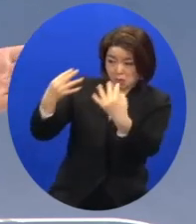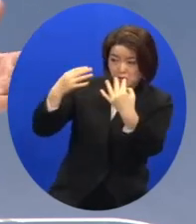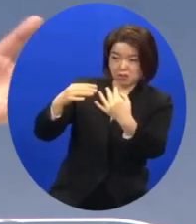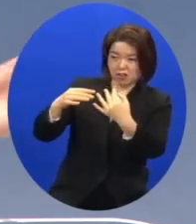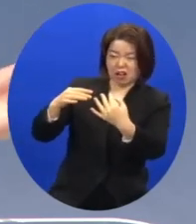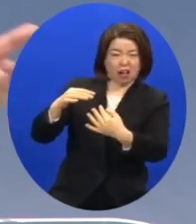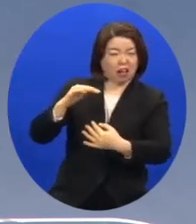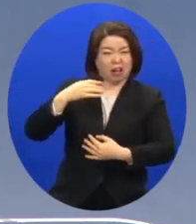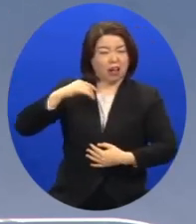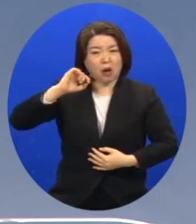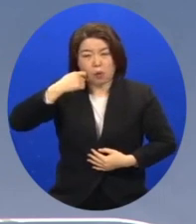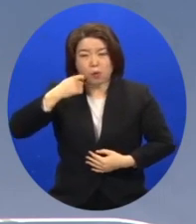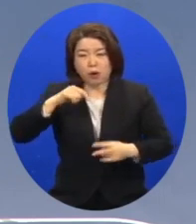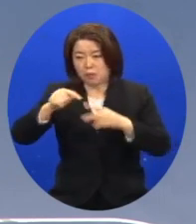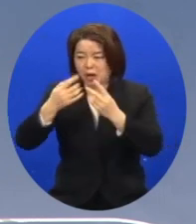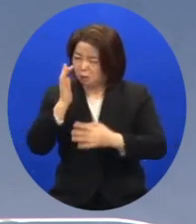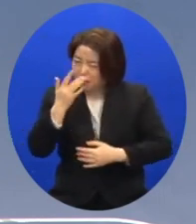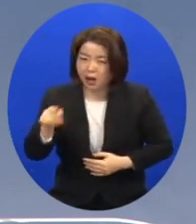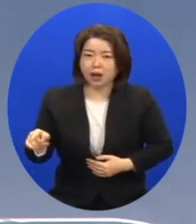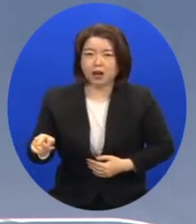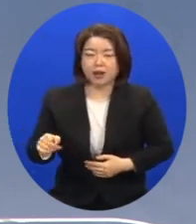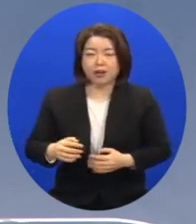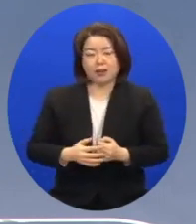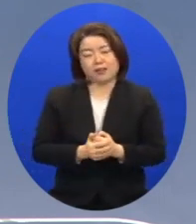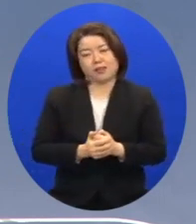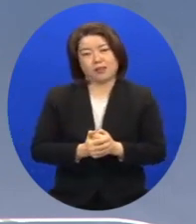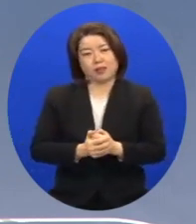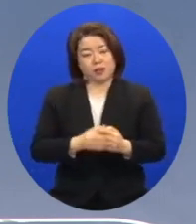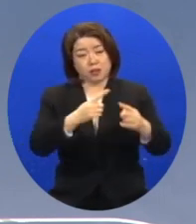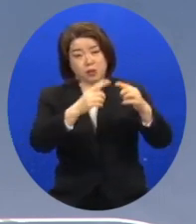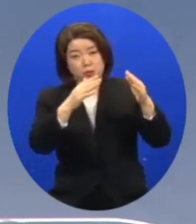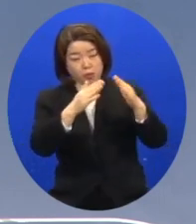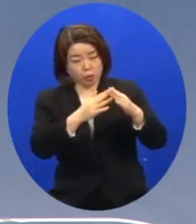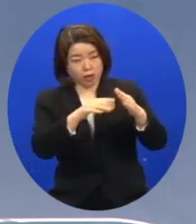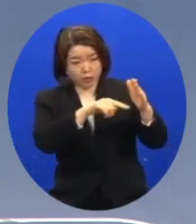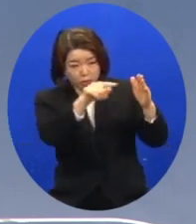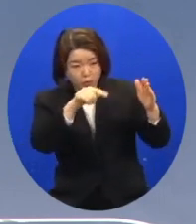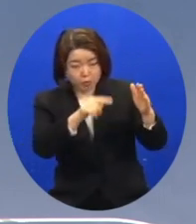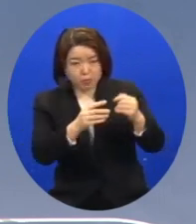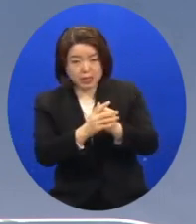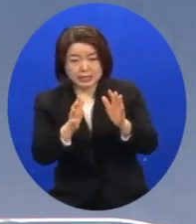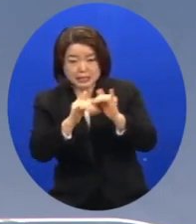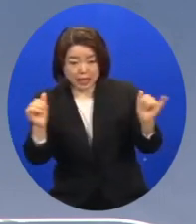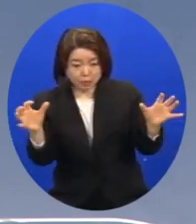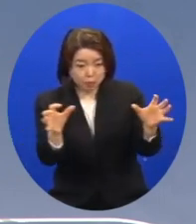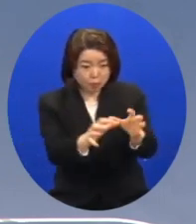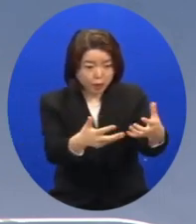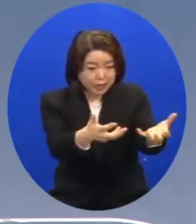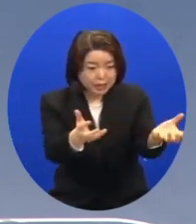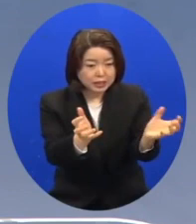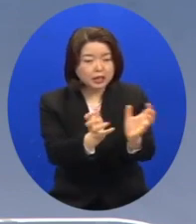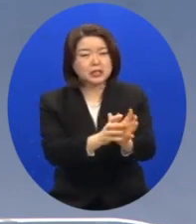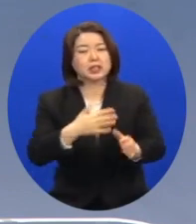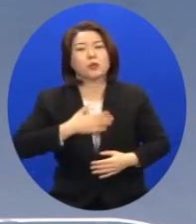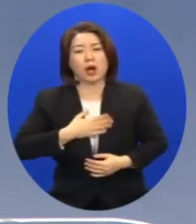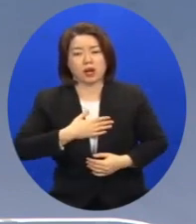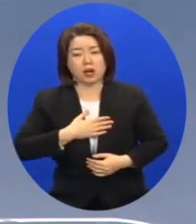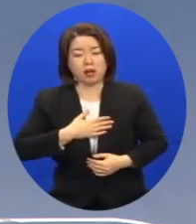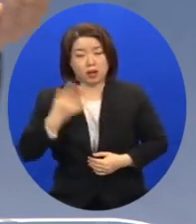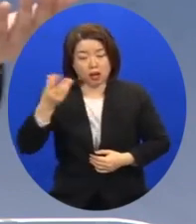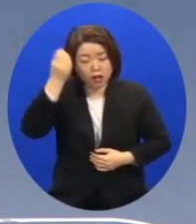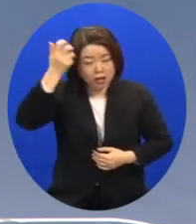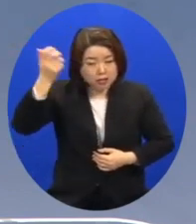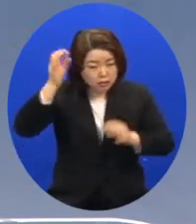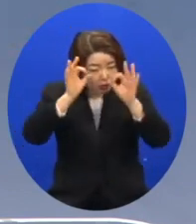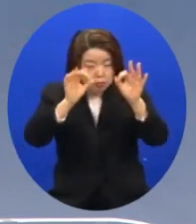쓰 교회의 성도들이 모인 것을 그저 사람들이 모인 어떤 단체 줄로 생각합니다 성령님의 안보이니까 그냥 교회도